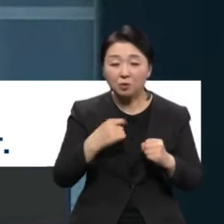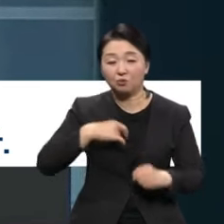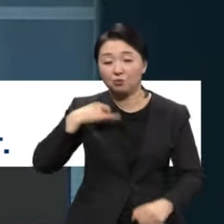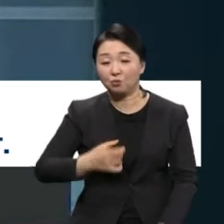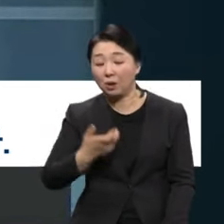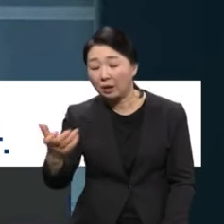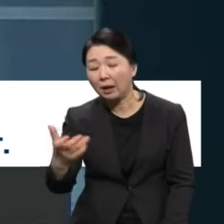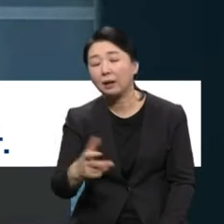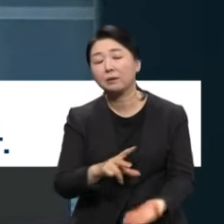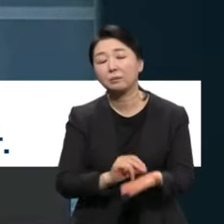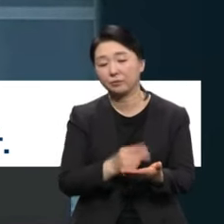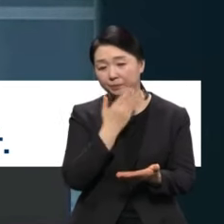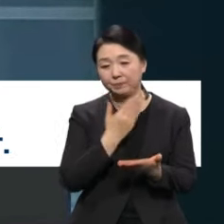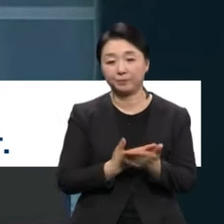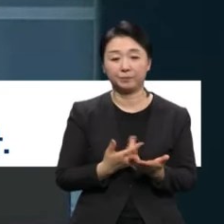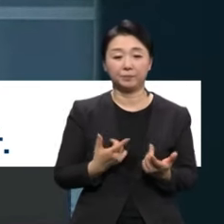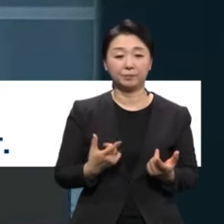data,